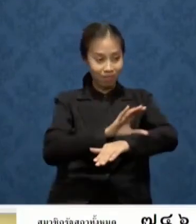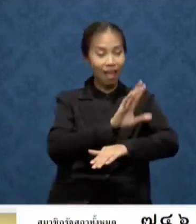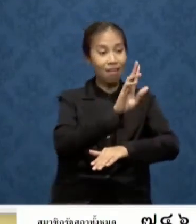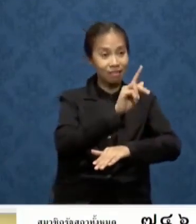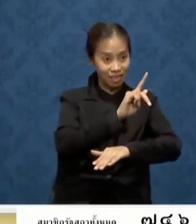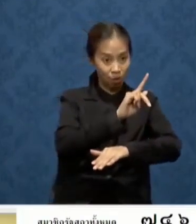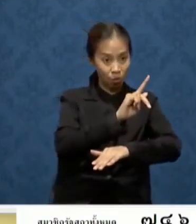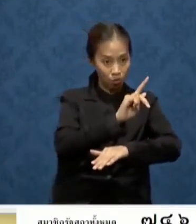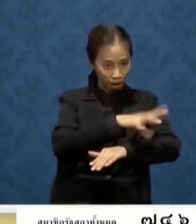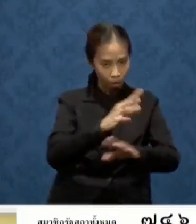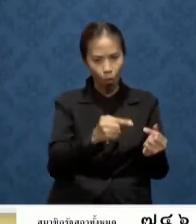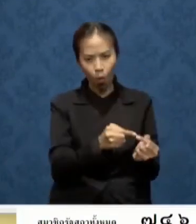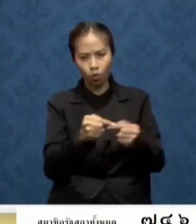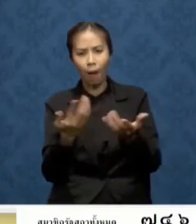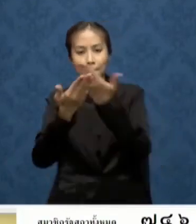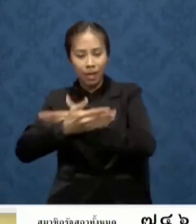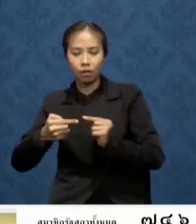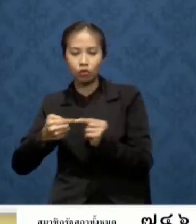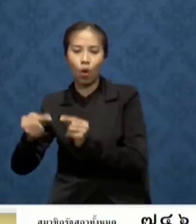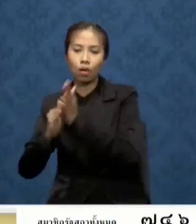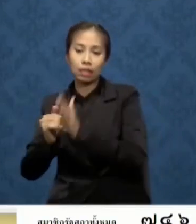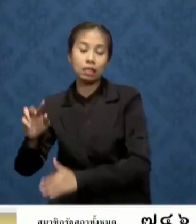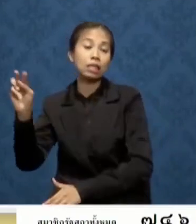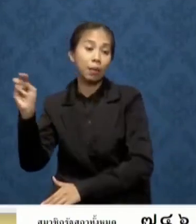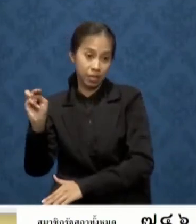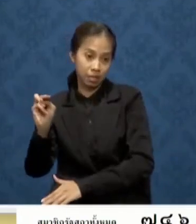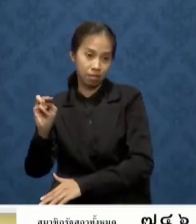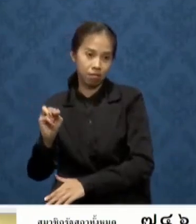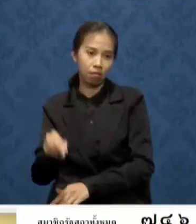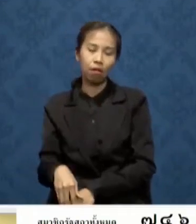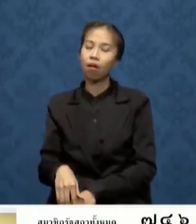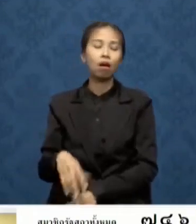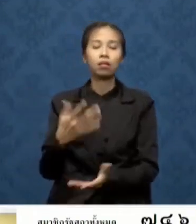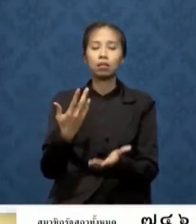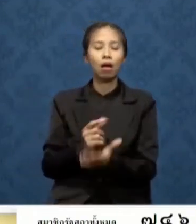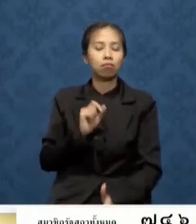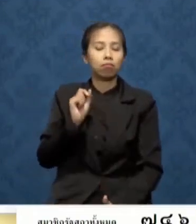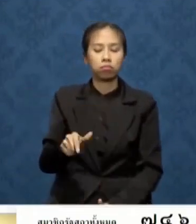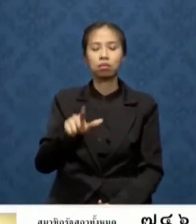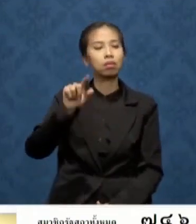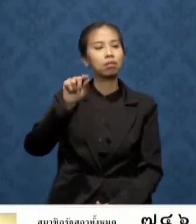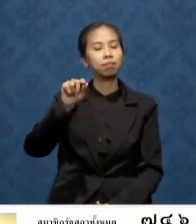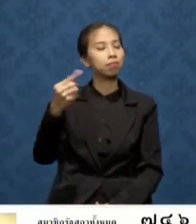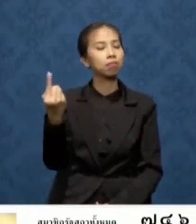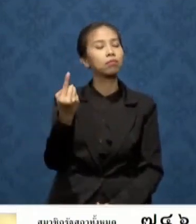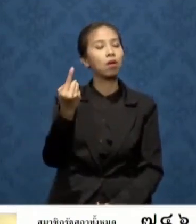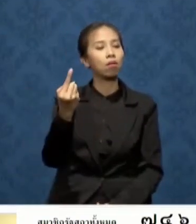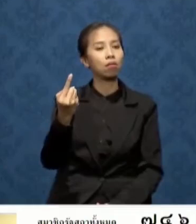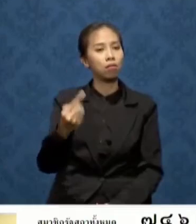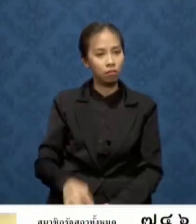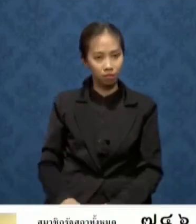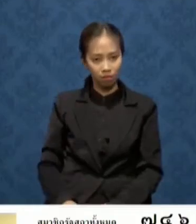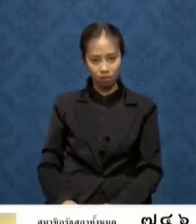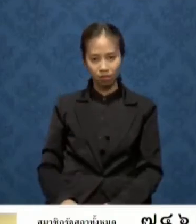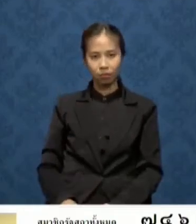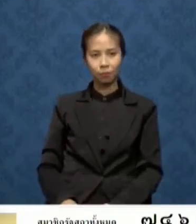มัต้จ่าย 20 ไม่ใชจ่าย 40ดังนั้นมัคอตลอดทางไม่ใช่ตลอดสายเข้าใจกไ้ด